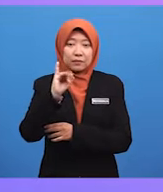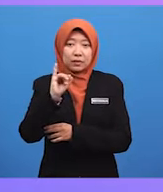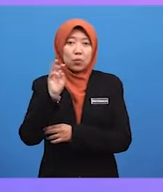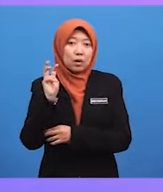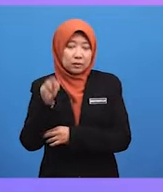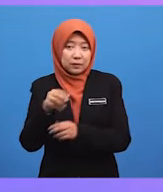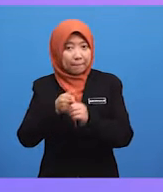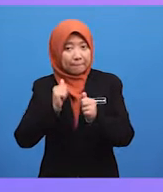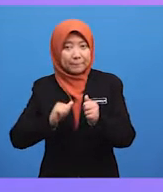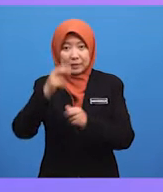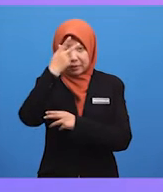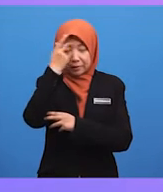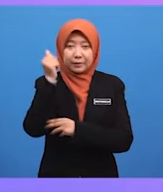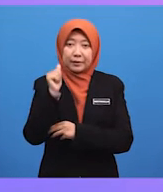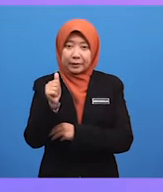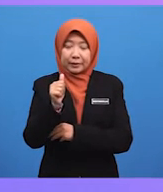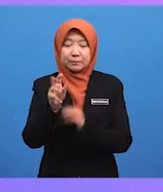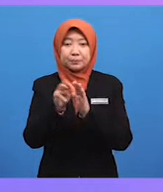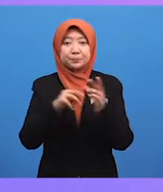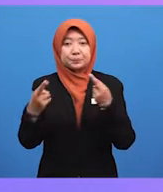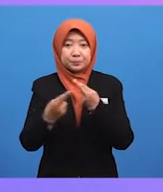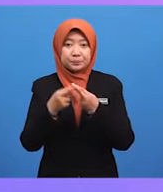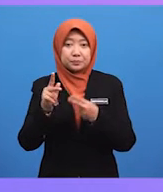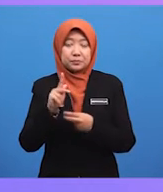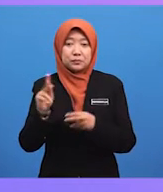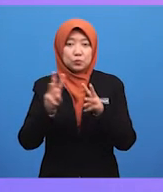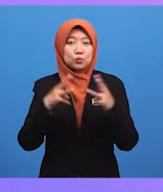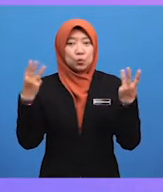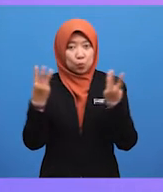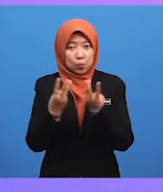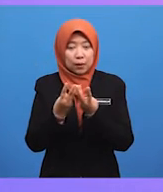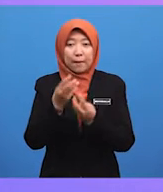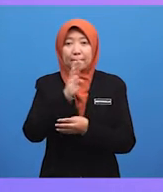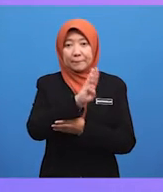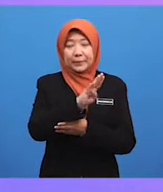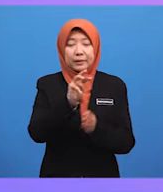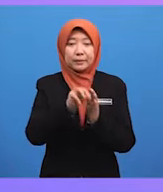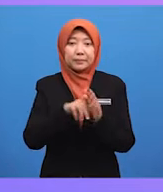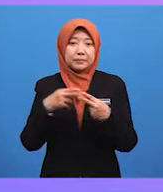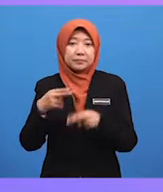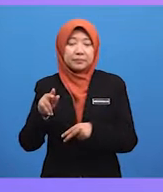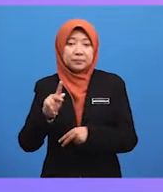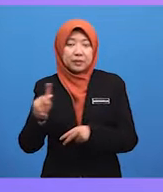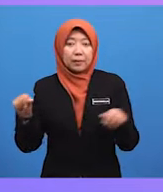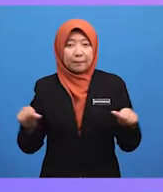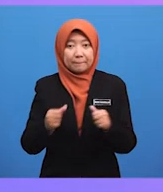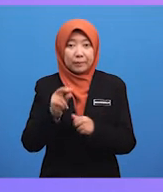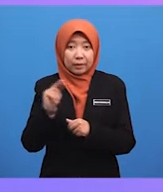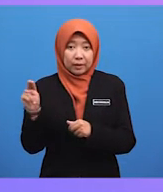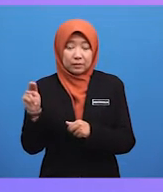kerana A. merapatkan ukhuwah, B. menghapuskan